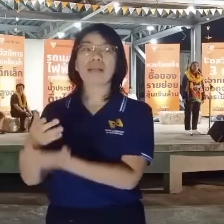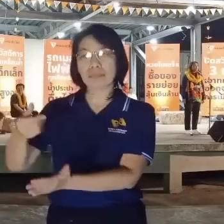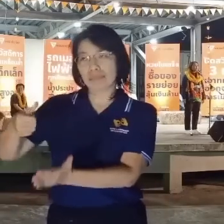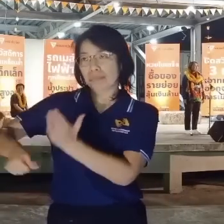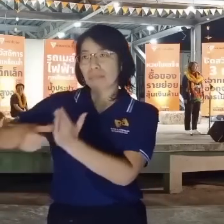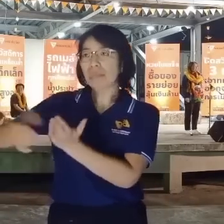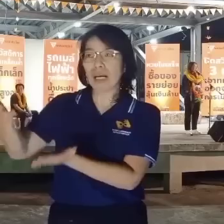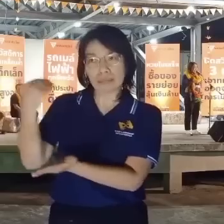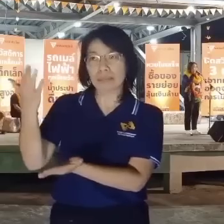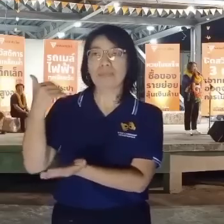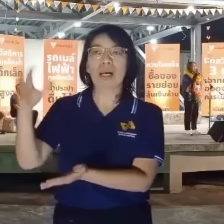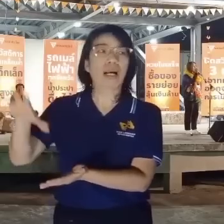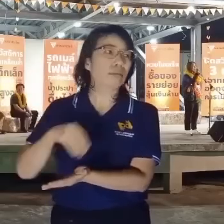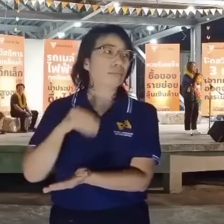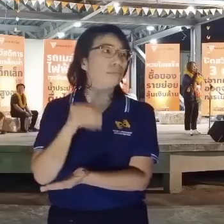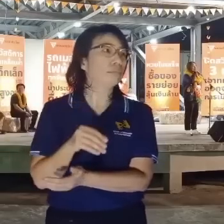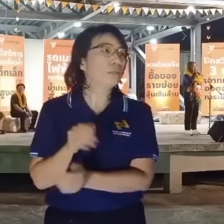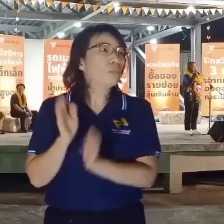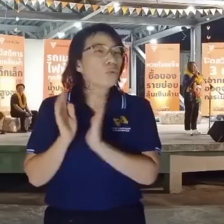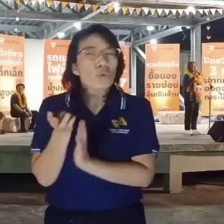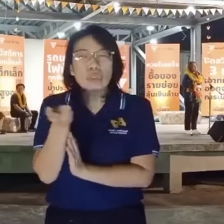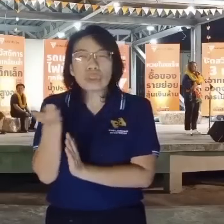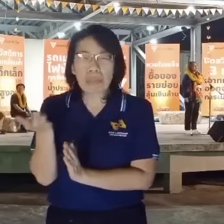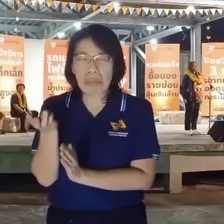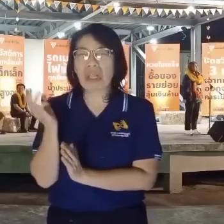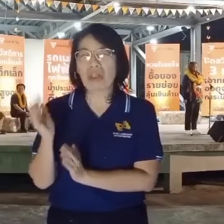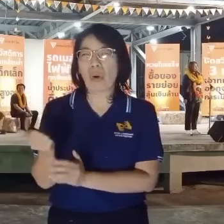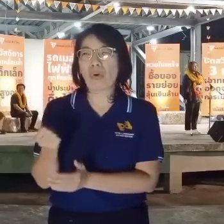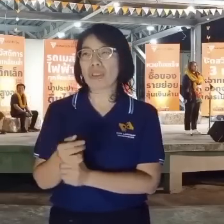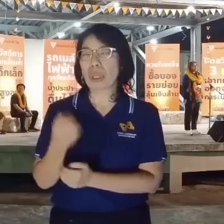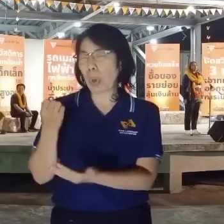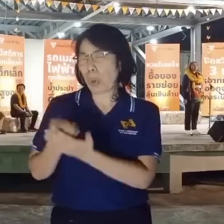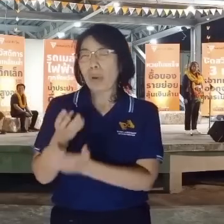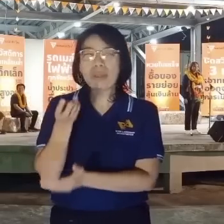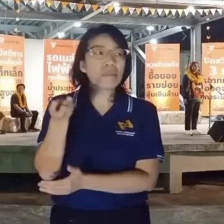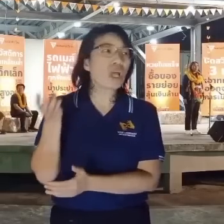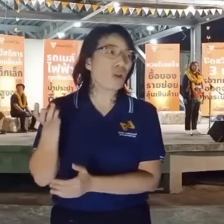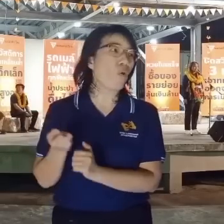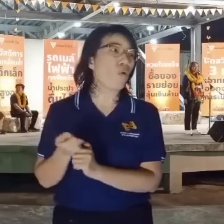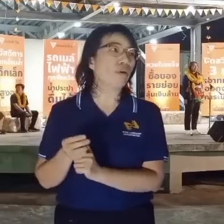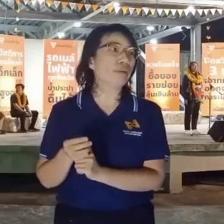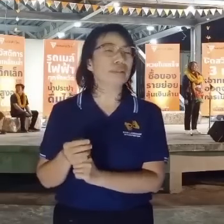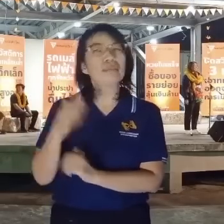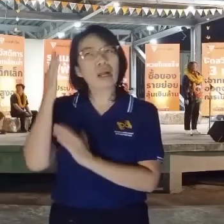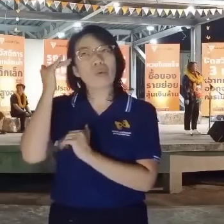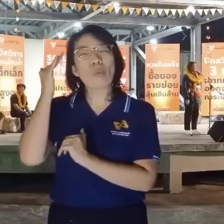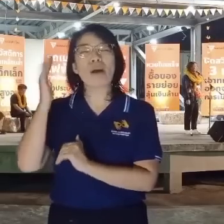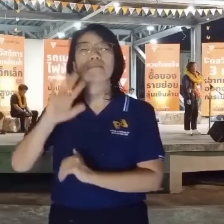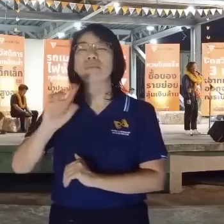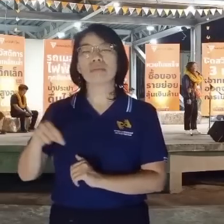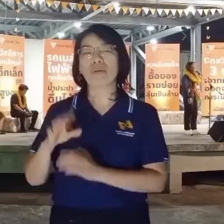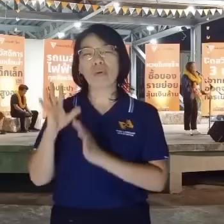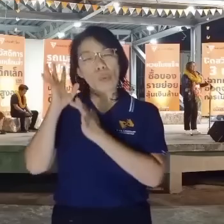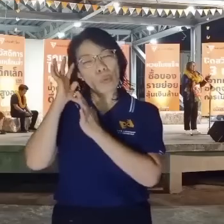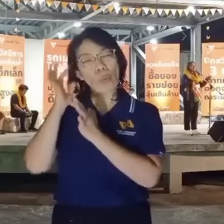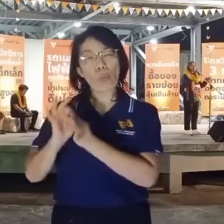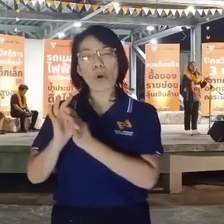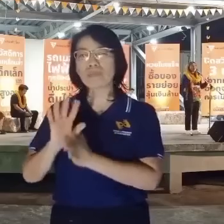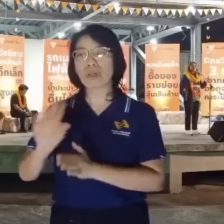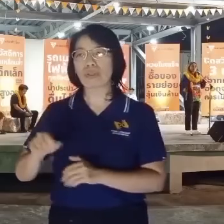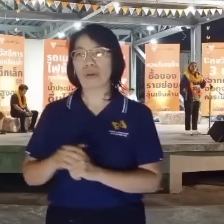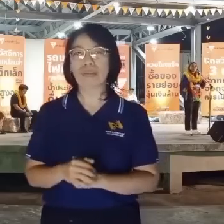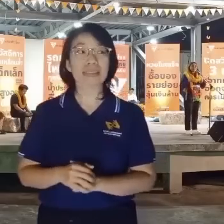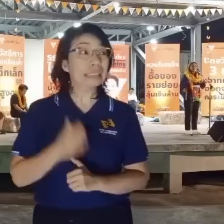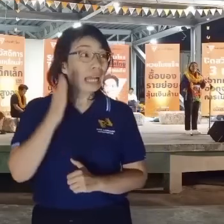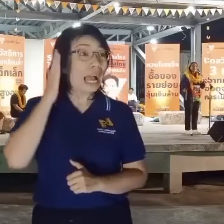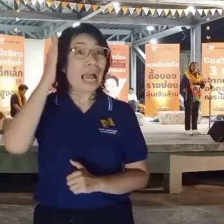เป็นคนเพียงแค่หยิบมือเล็กๆในประเทศนี้เท่านั้นนะคะไม่ต้องกังวลใจอนาค